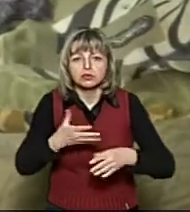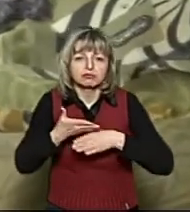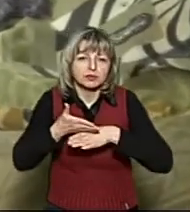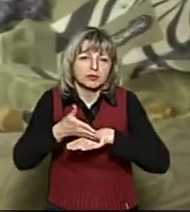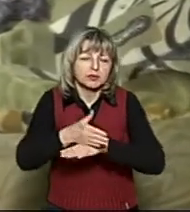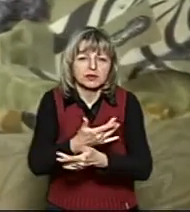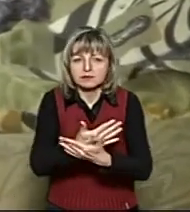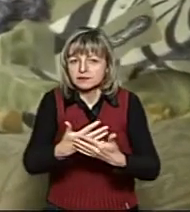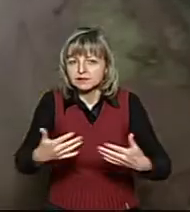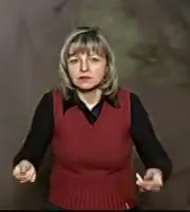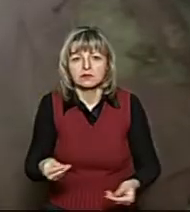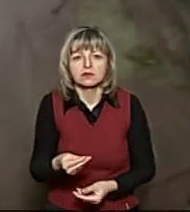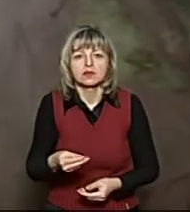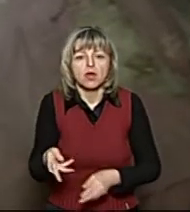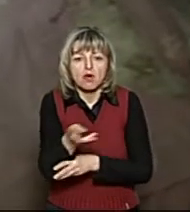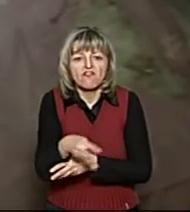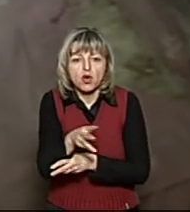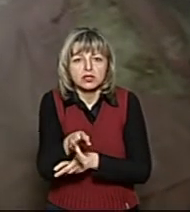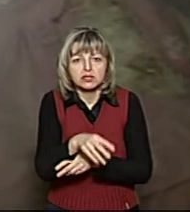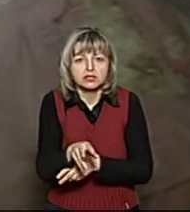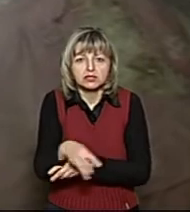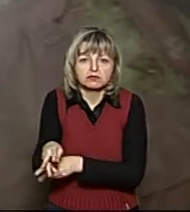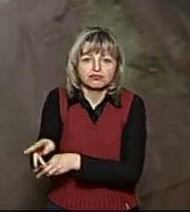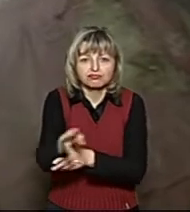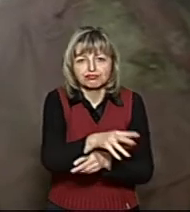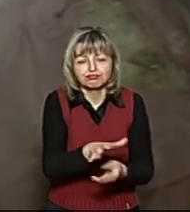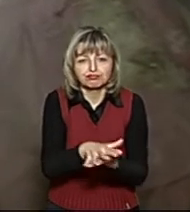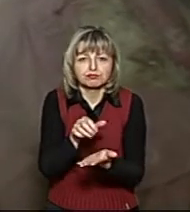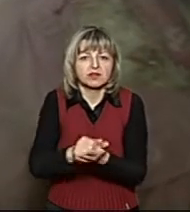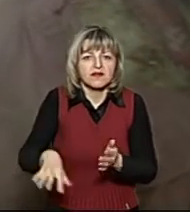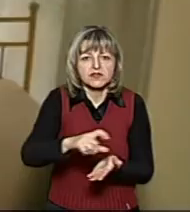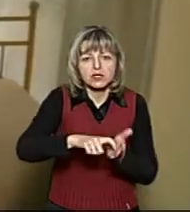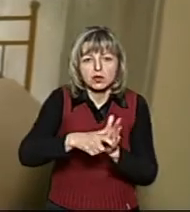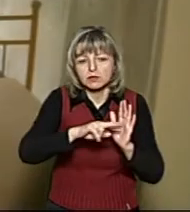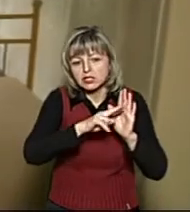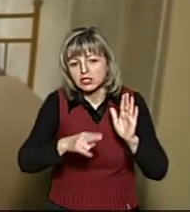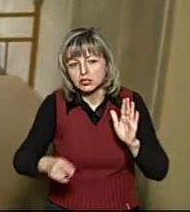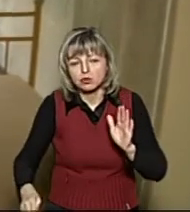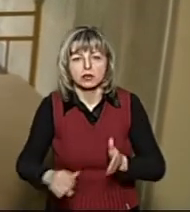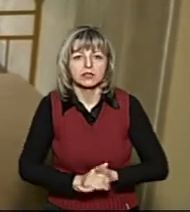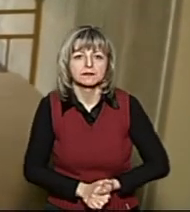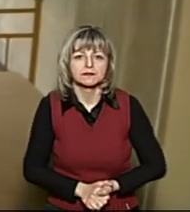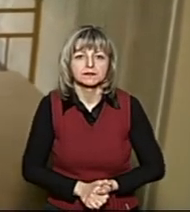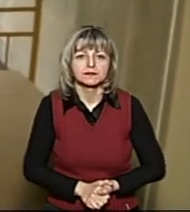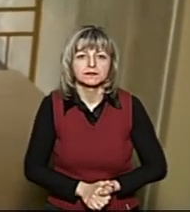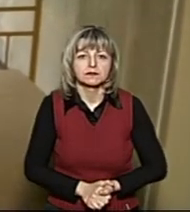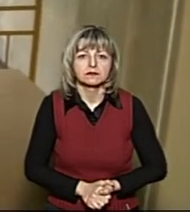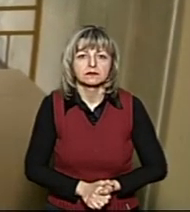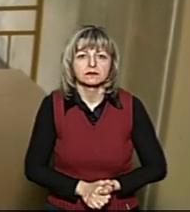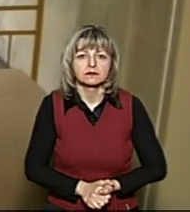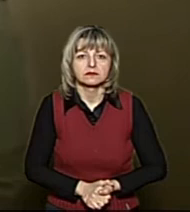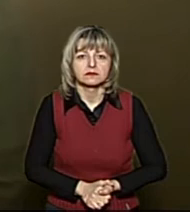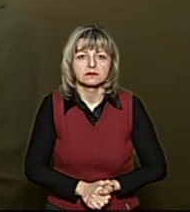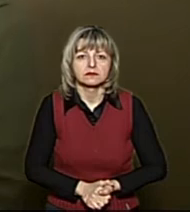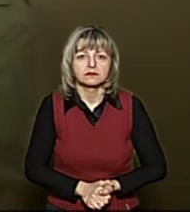господарське приладдя. Порошковим вогнегасником окроплені усі дитячі кімнати та сходи, каже Сабурова.